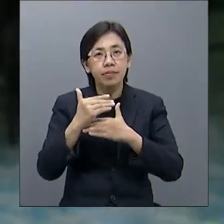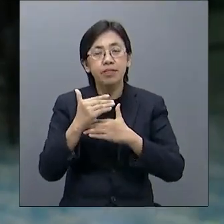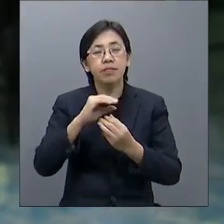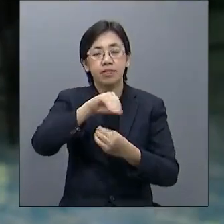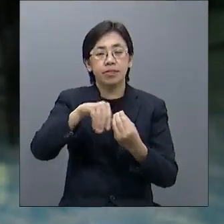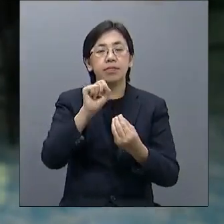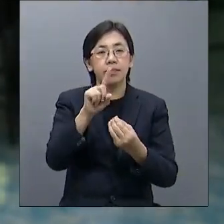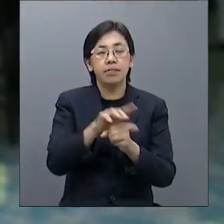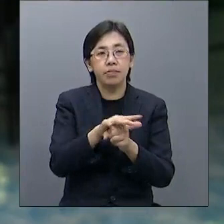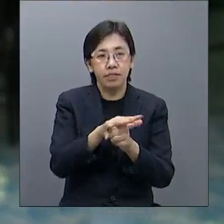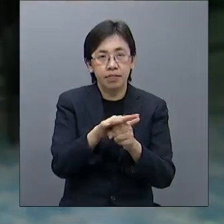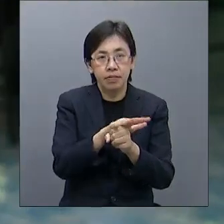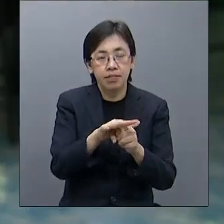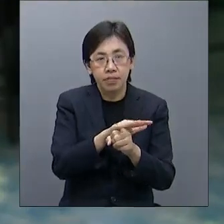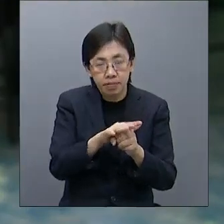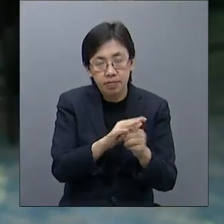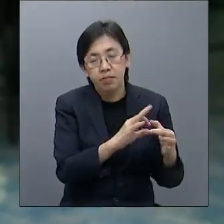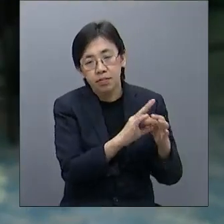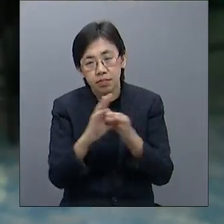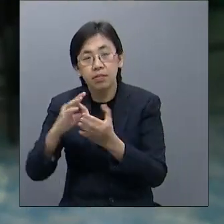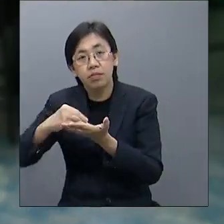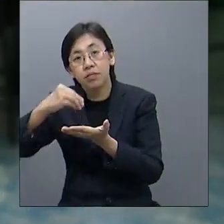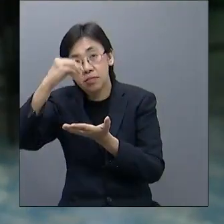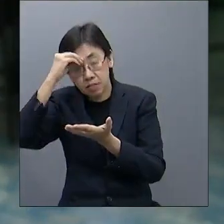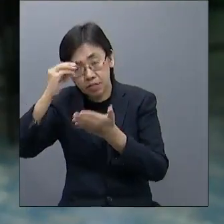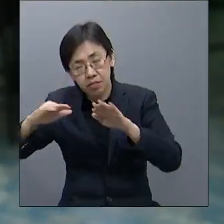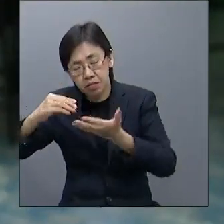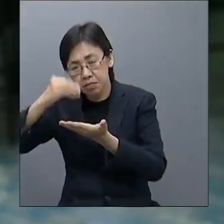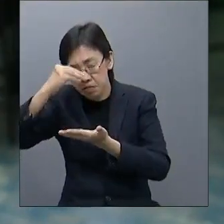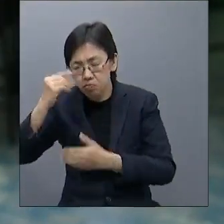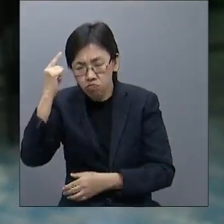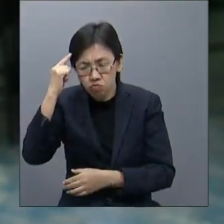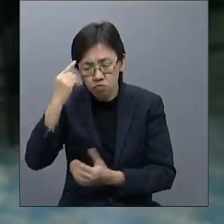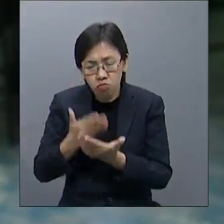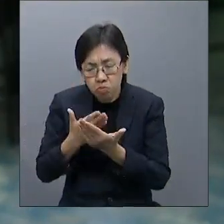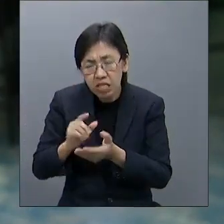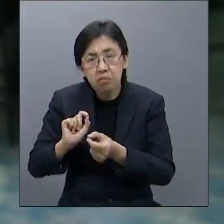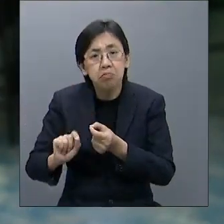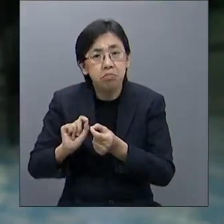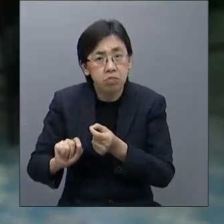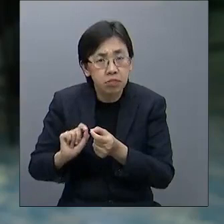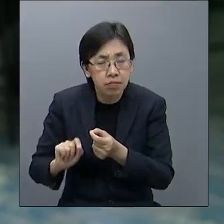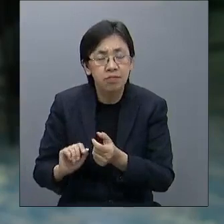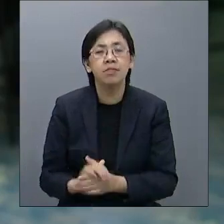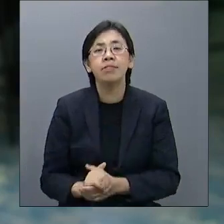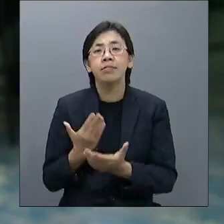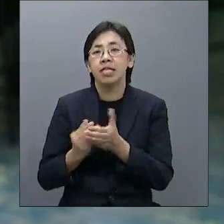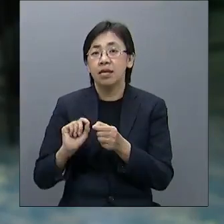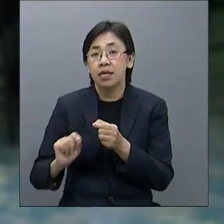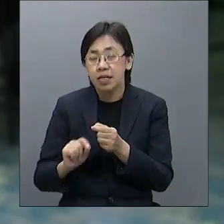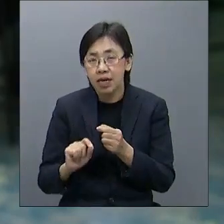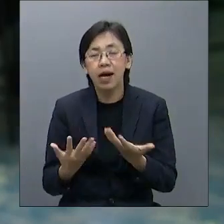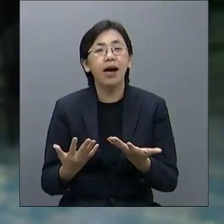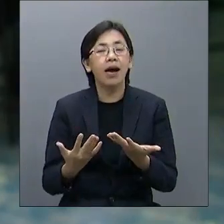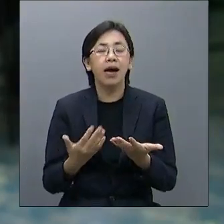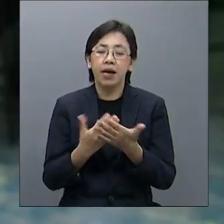อเพียงนะครับเข้ามาสู่ผู้เรียนนักเรียนได้เล็งเห็นถึงว่าความประหยัดนะครับการใช้ชีวิตแบบ